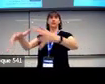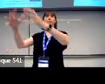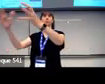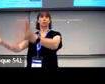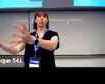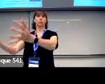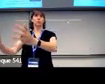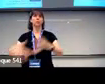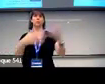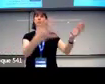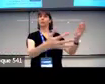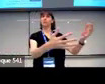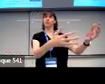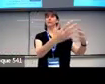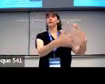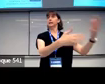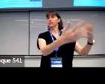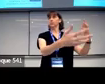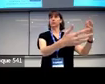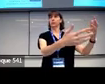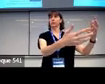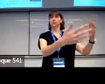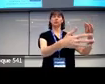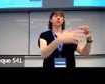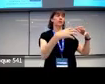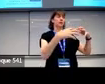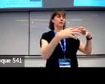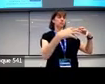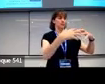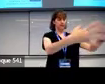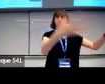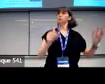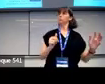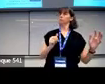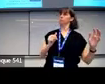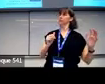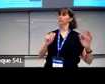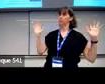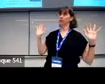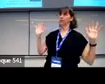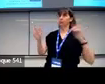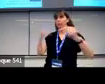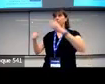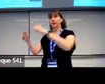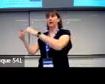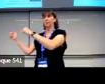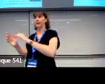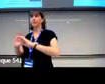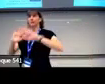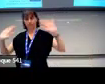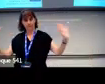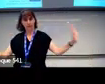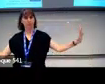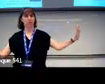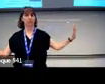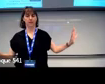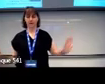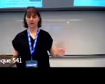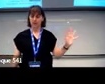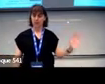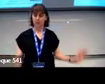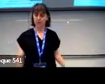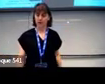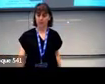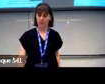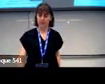décidé qu'elles faisaient la figure comme ça, ou même des fois, elles inventaient les questions des quiz, bien, c'était ça. c'est pas moi qui vais tout refaire après. C'est comme ça qu'on le